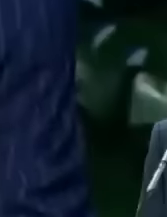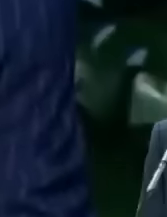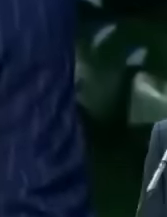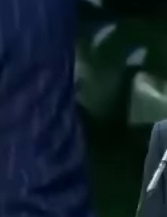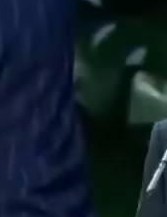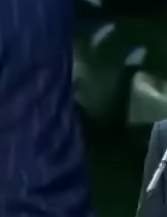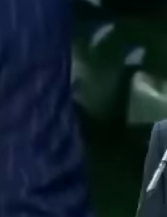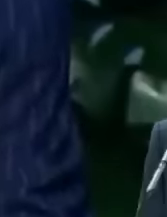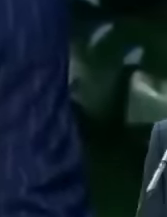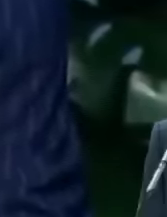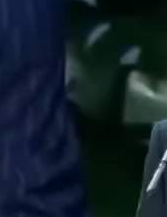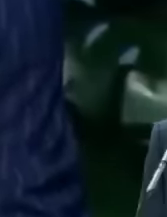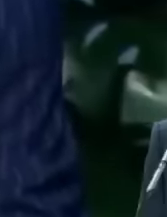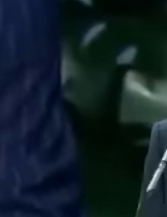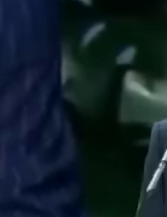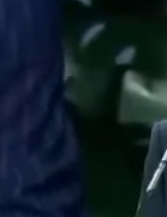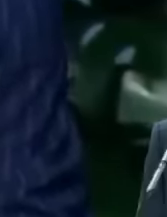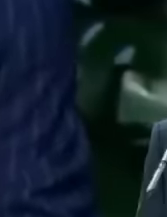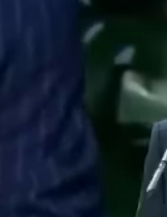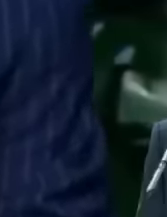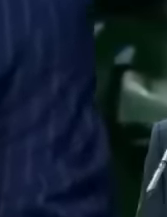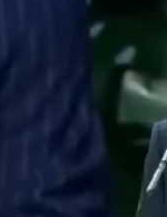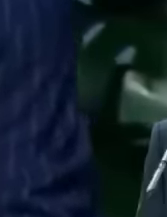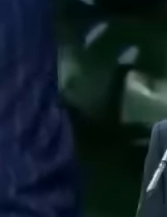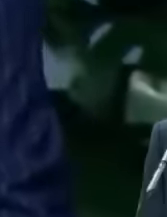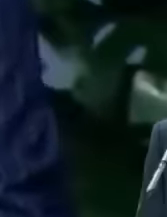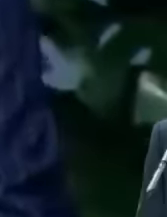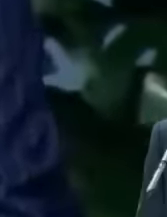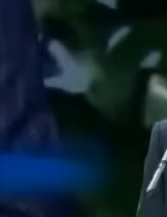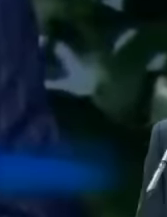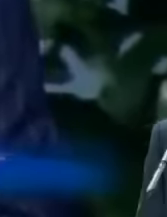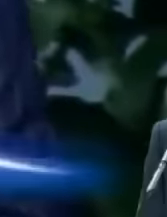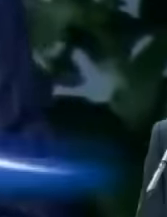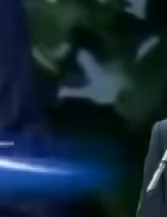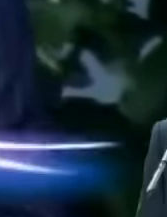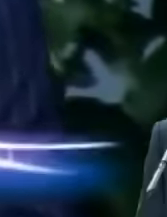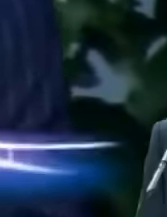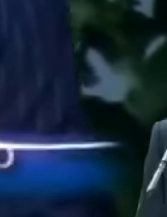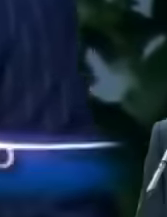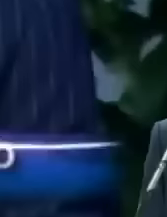한번 따라 말씀하십시오. 예수님이 내게 계심으로